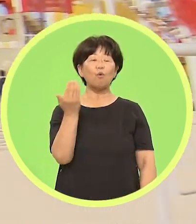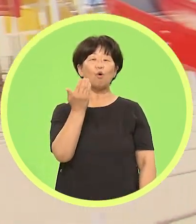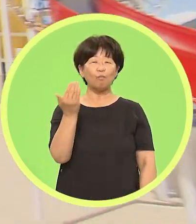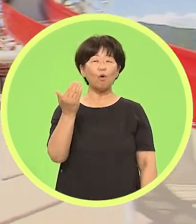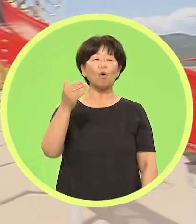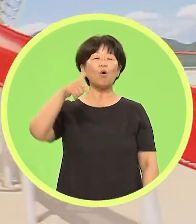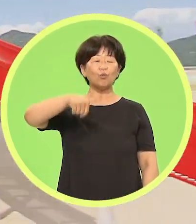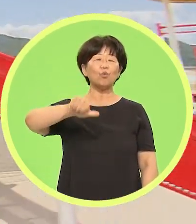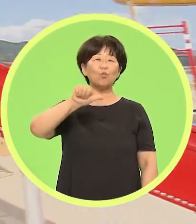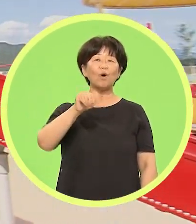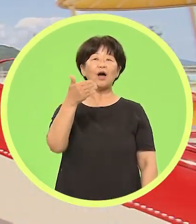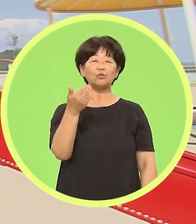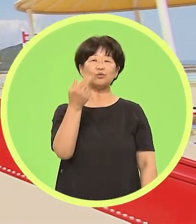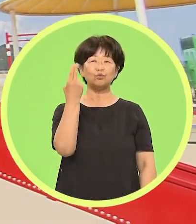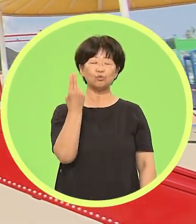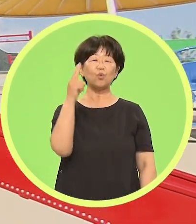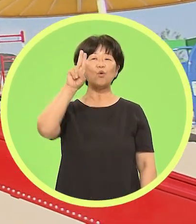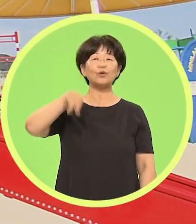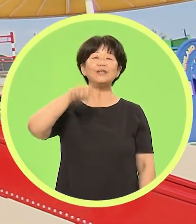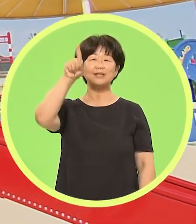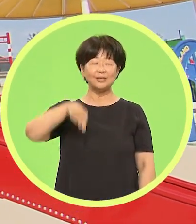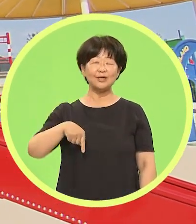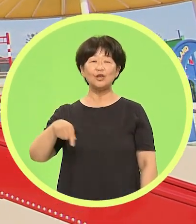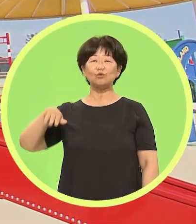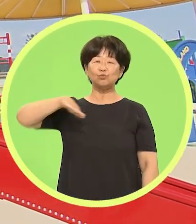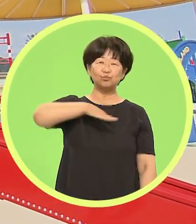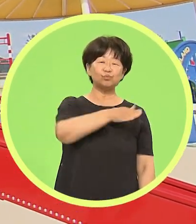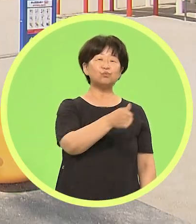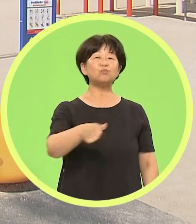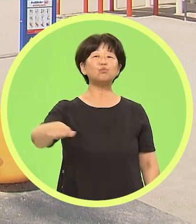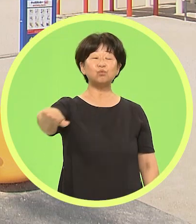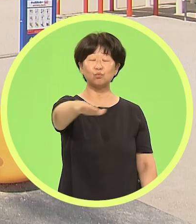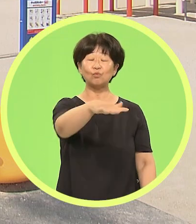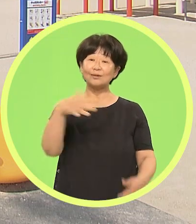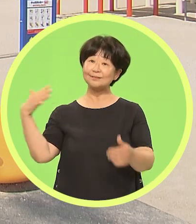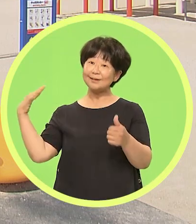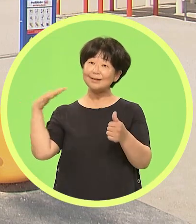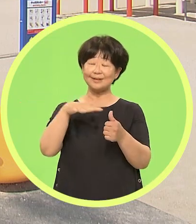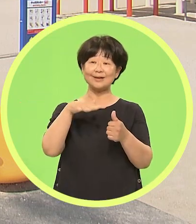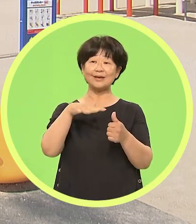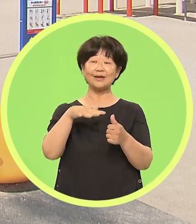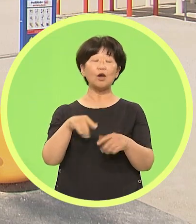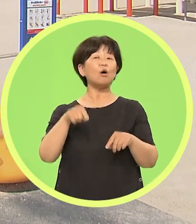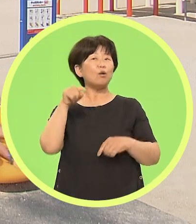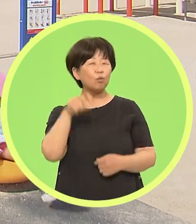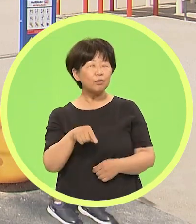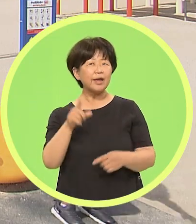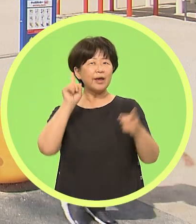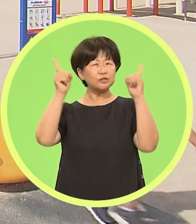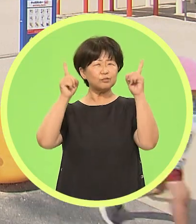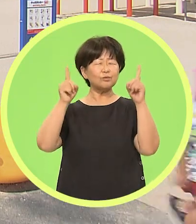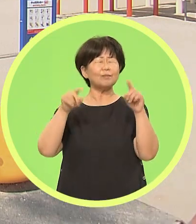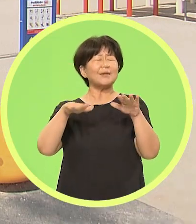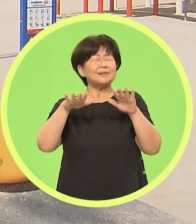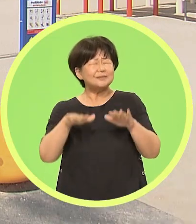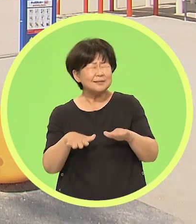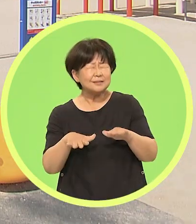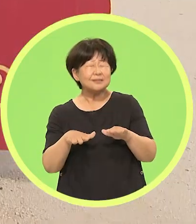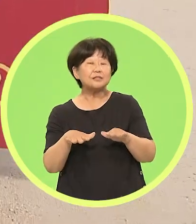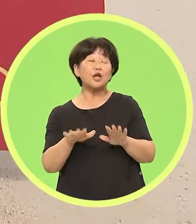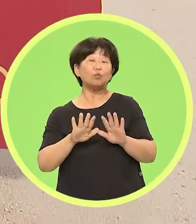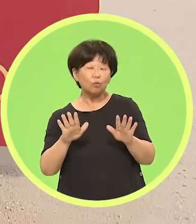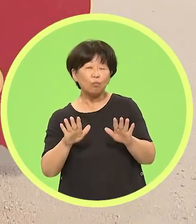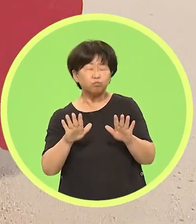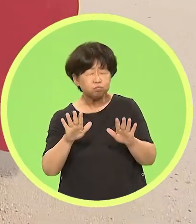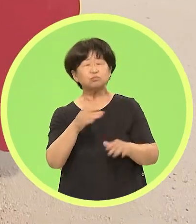クトリー。長い滑り台は子どもたちに大人気。ロボボファクトリーで遊ぶにはまだちょっと早い